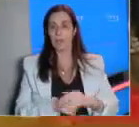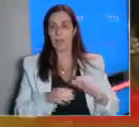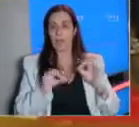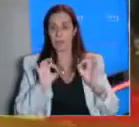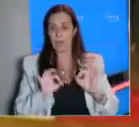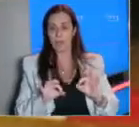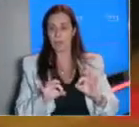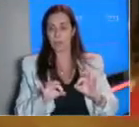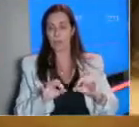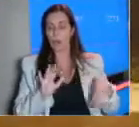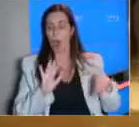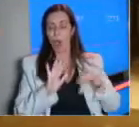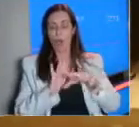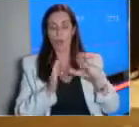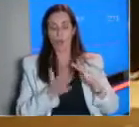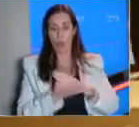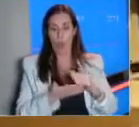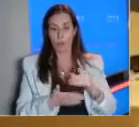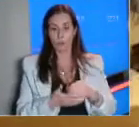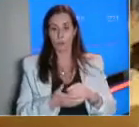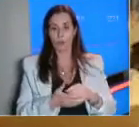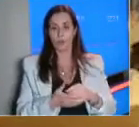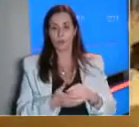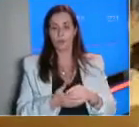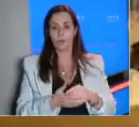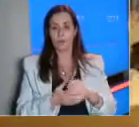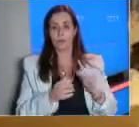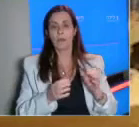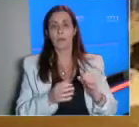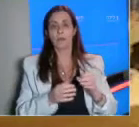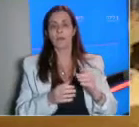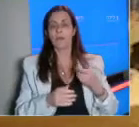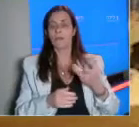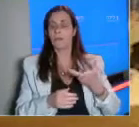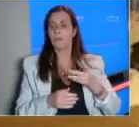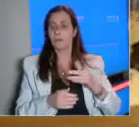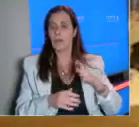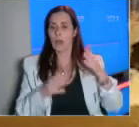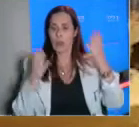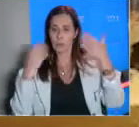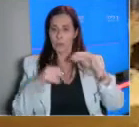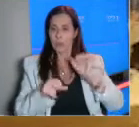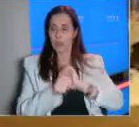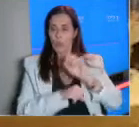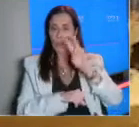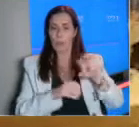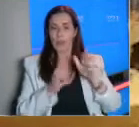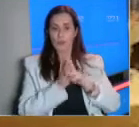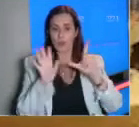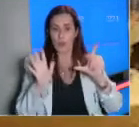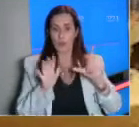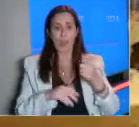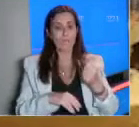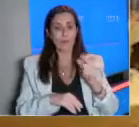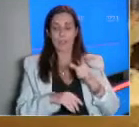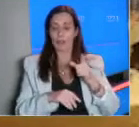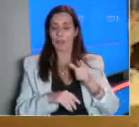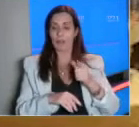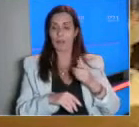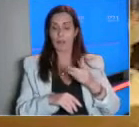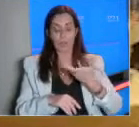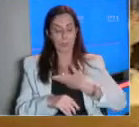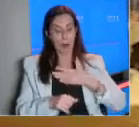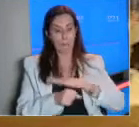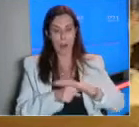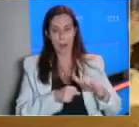למעשה, החוב שנפסק שם נדחה ערעור עליו מטעם המצרים ב-2017, והכסף היה צריך להתקבל